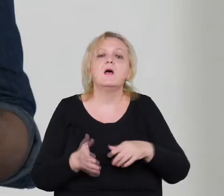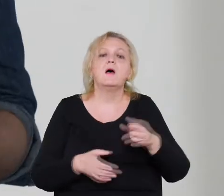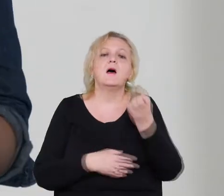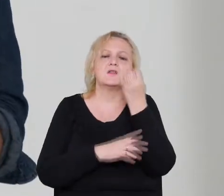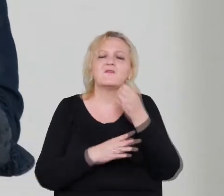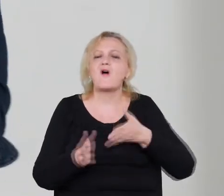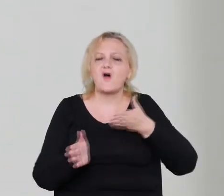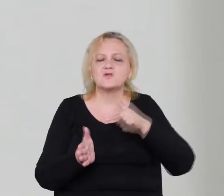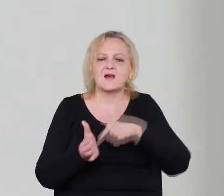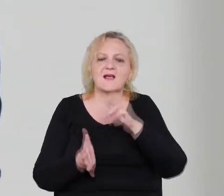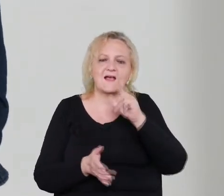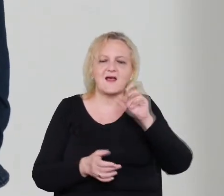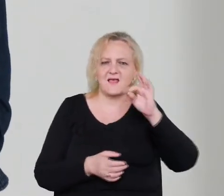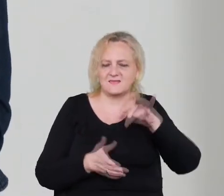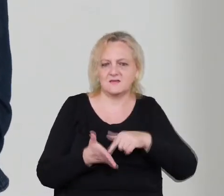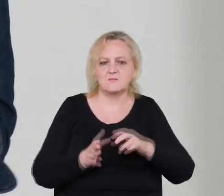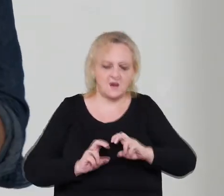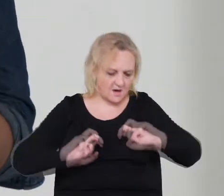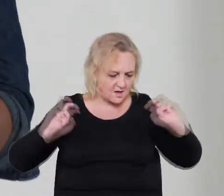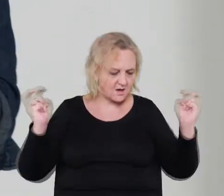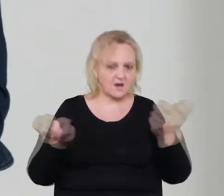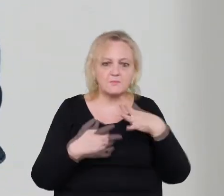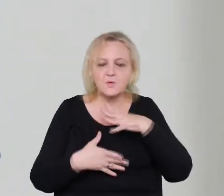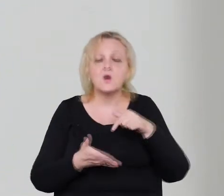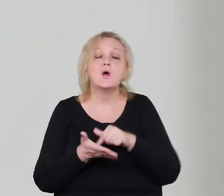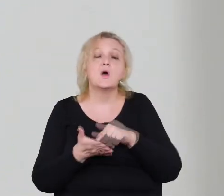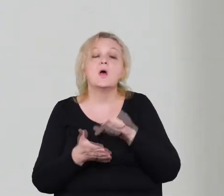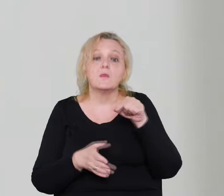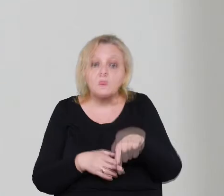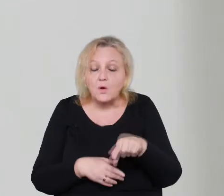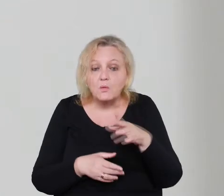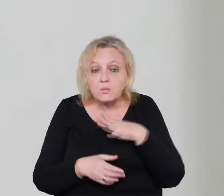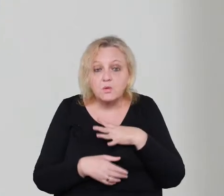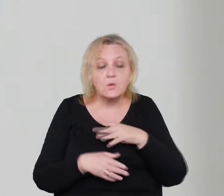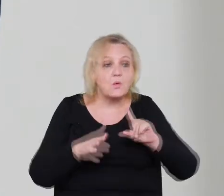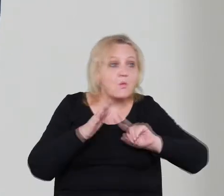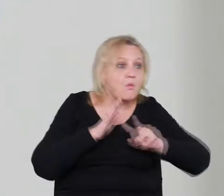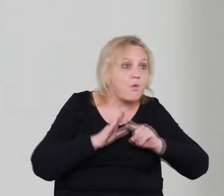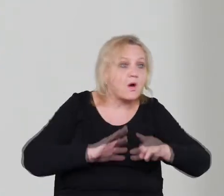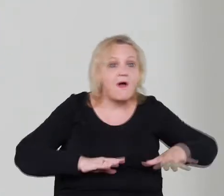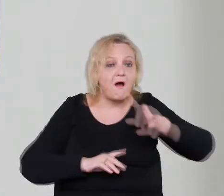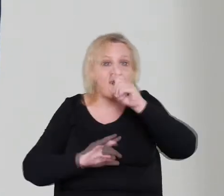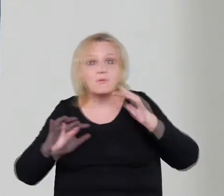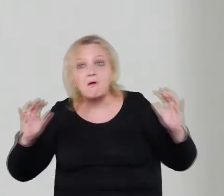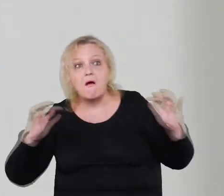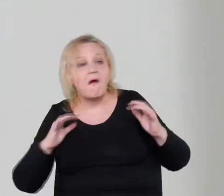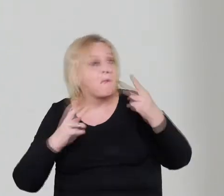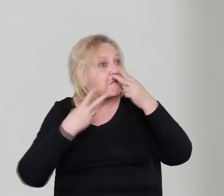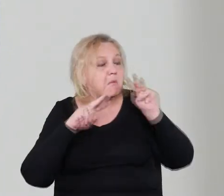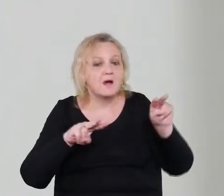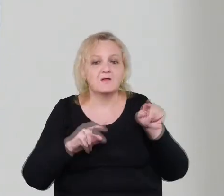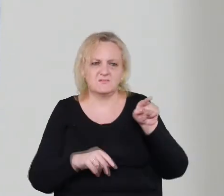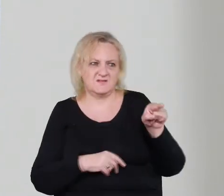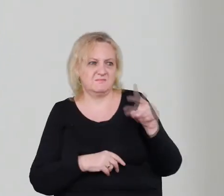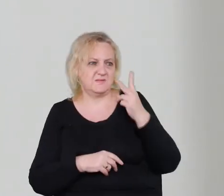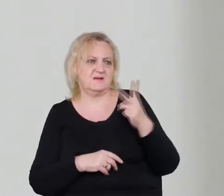cały otoczony w Budapeszcie w momencie kiedy ludzie zderzyli się z tymi złymi uchodźcami tak dalej no to z reguły się okazuje że to też